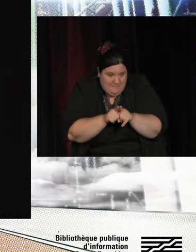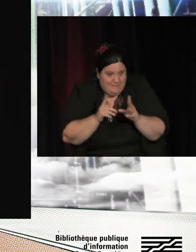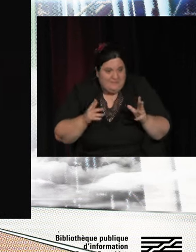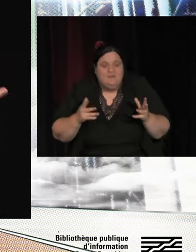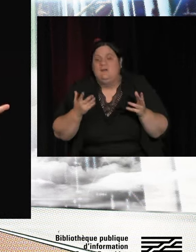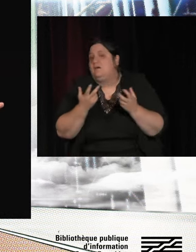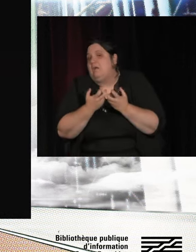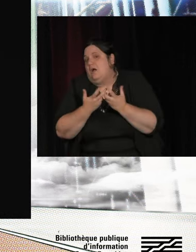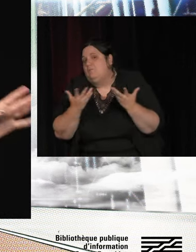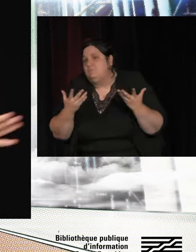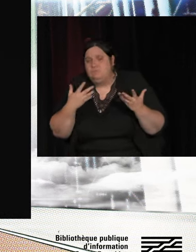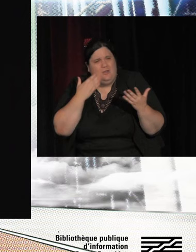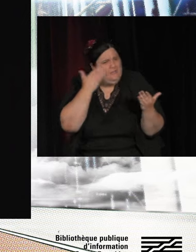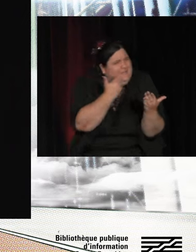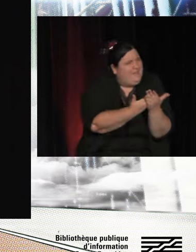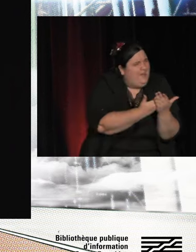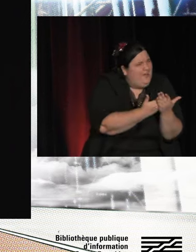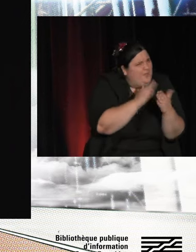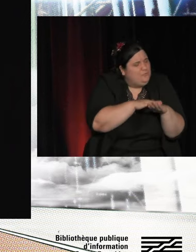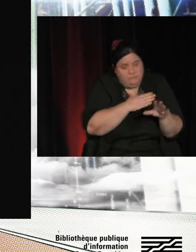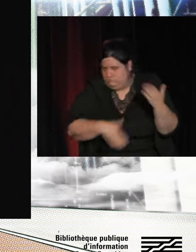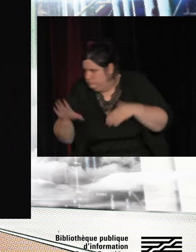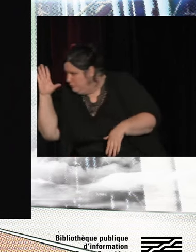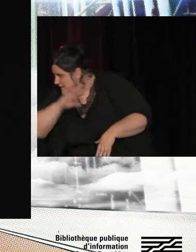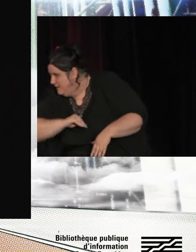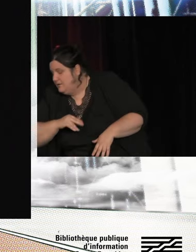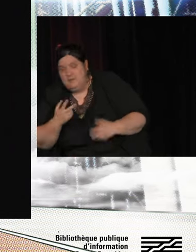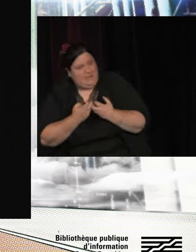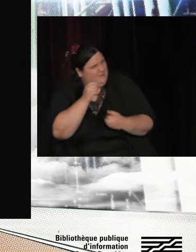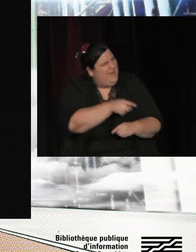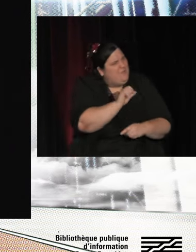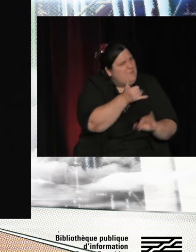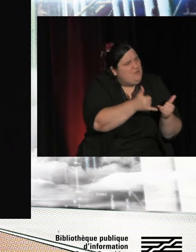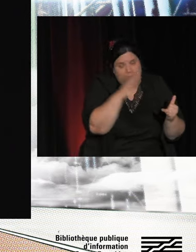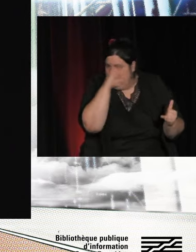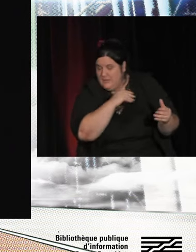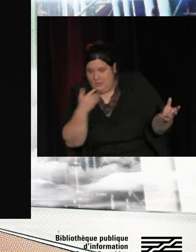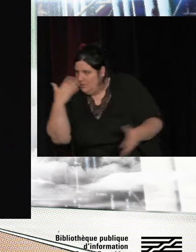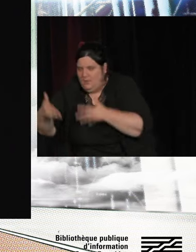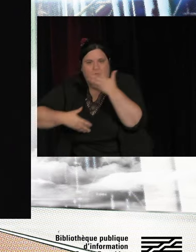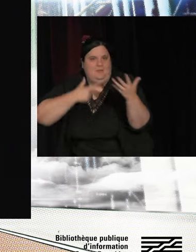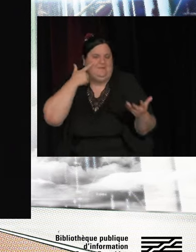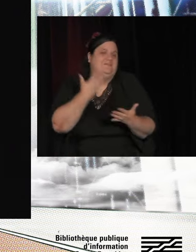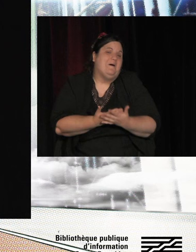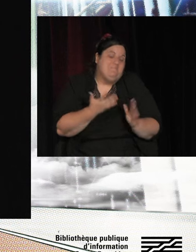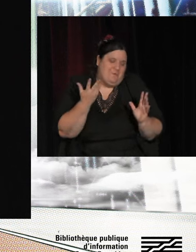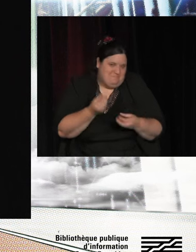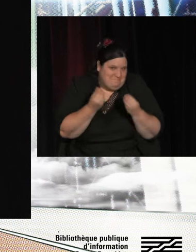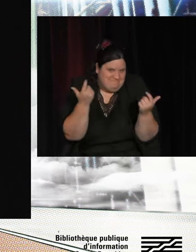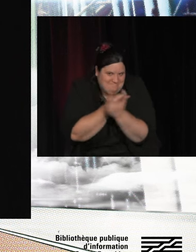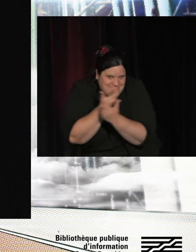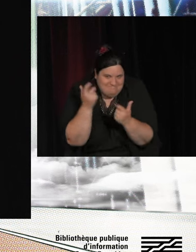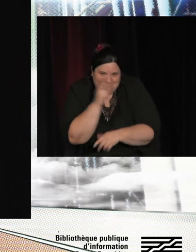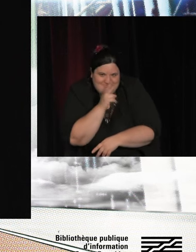passe autre chose. Je vais être complètement en train d'oublier que j'étais en train de jouer au premier jeu. Voilà. On va faire ça pour rigoler, pour aussi faire du speedrun. Et je n'ai absolument pas réussi à